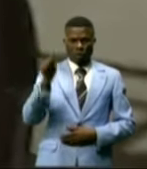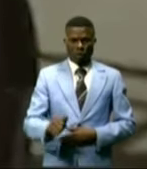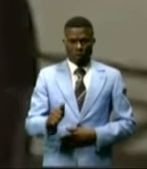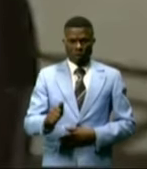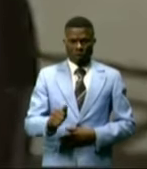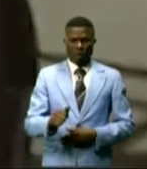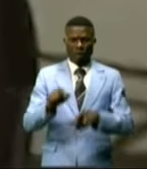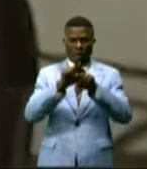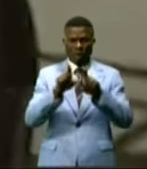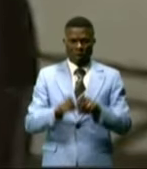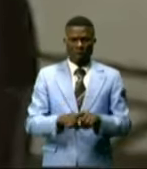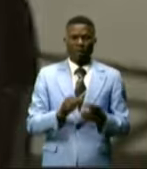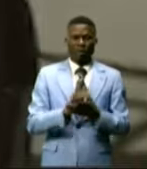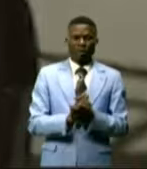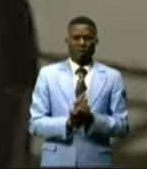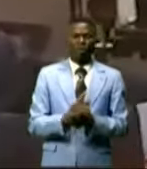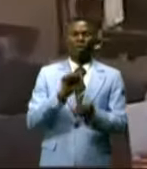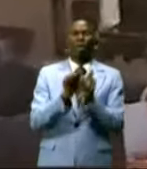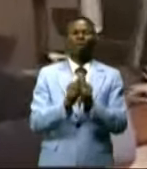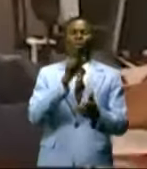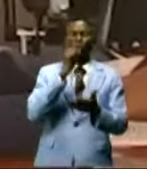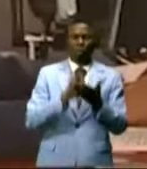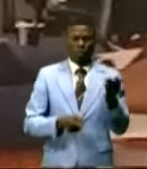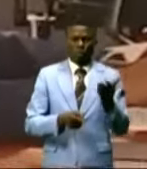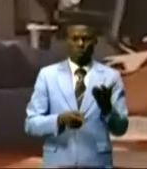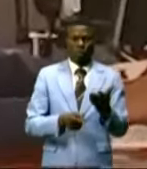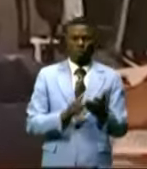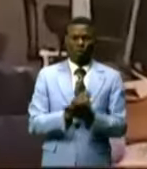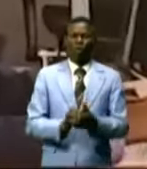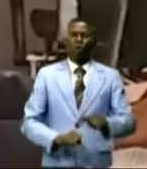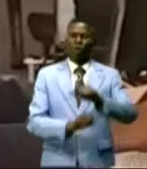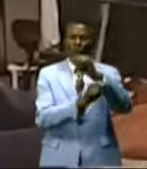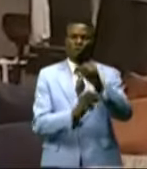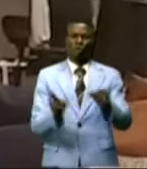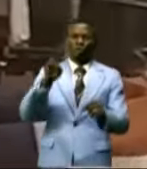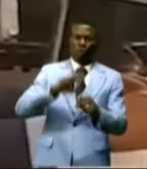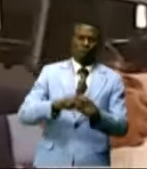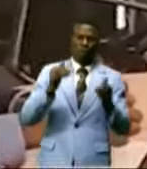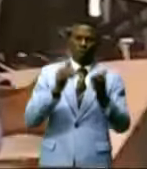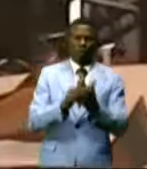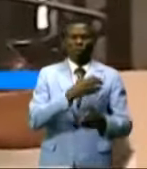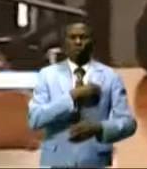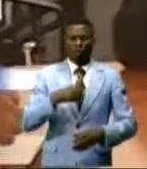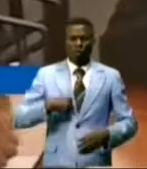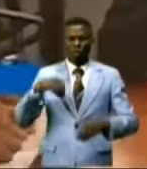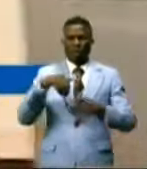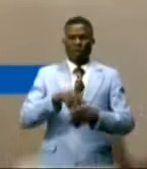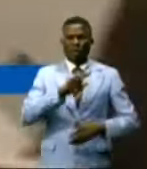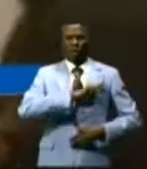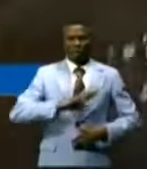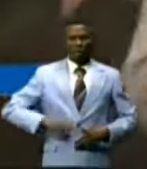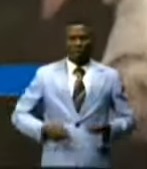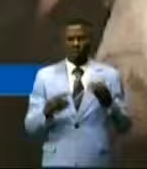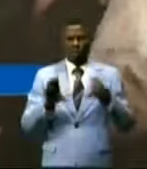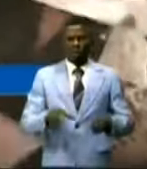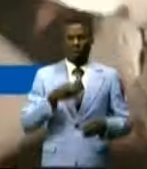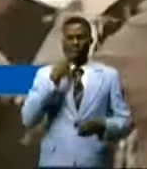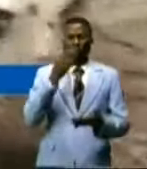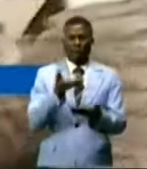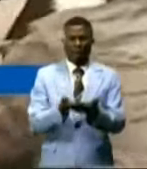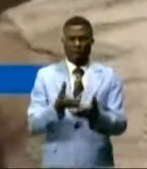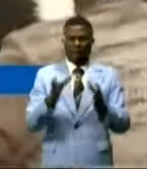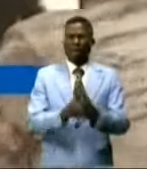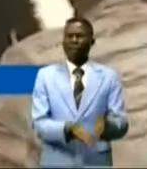Aouna Eziakonwa. La question de l'appui aux violences basées sur le genre en RDC a été également évoquée, avec